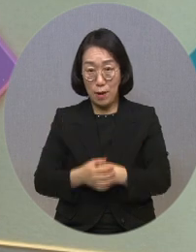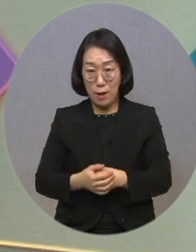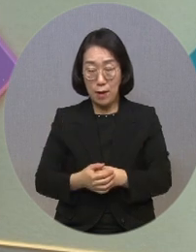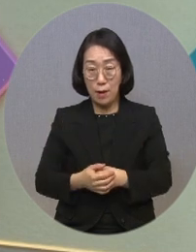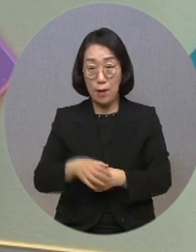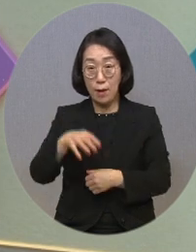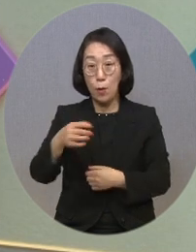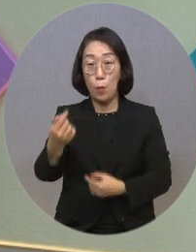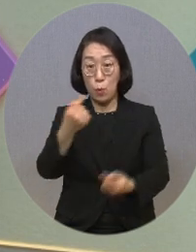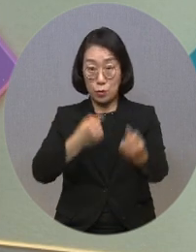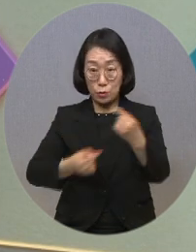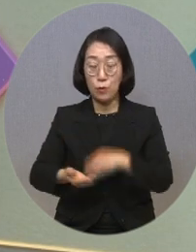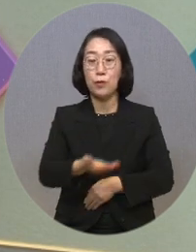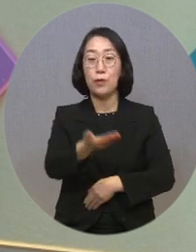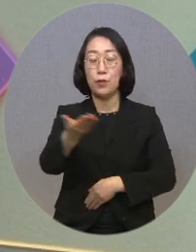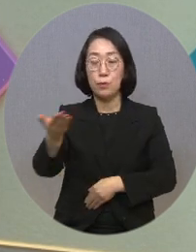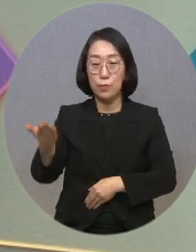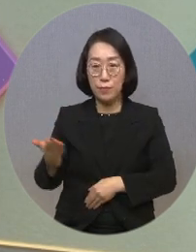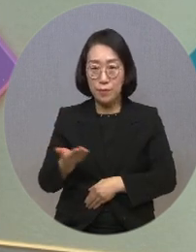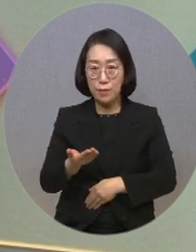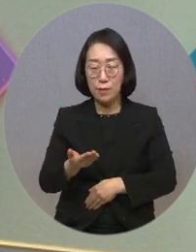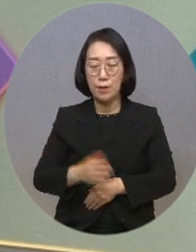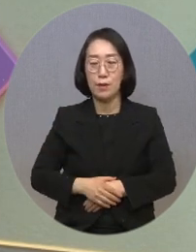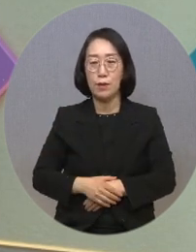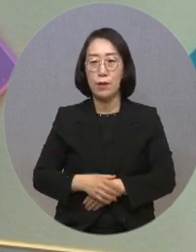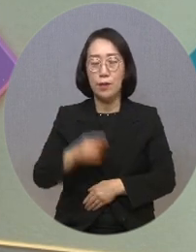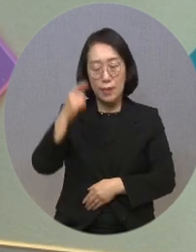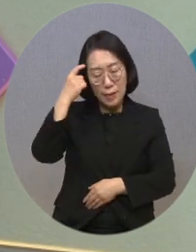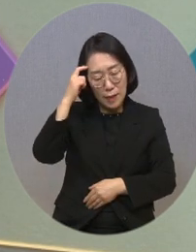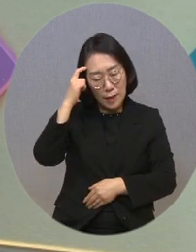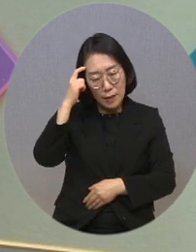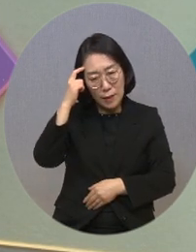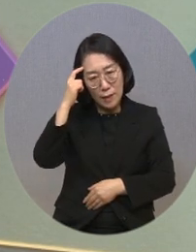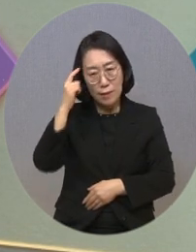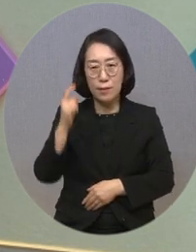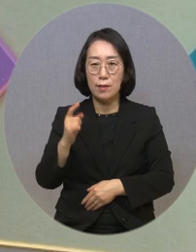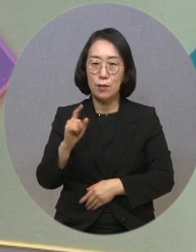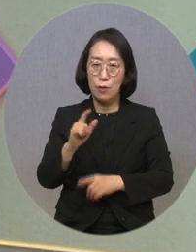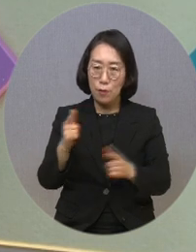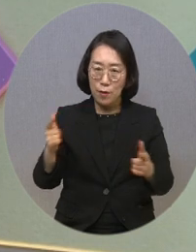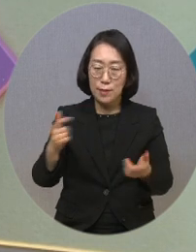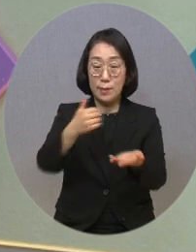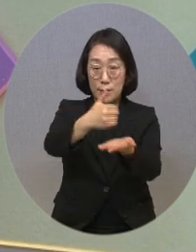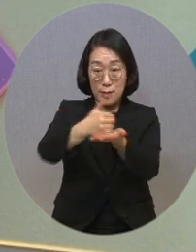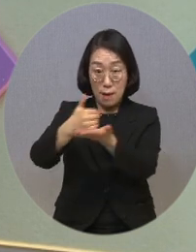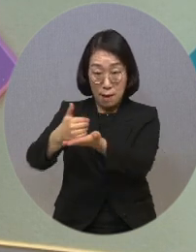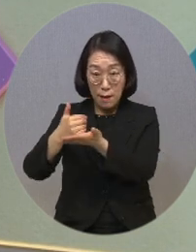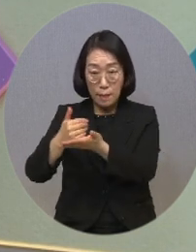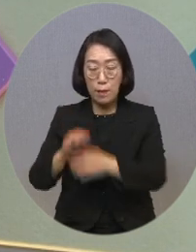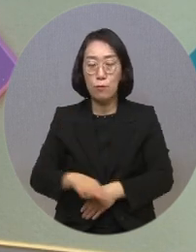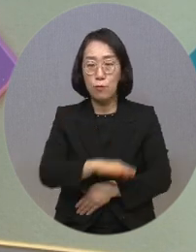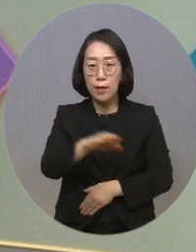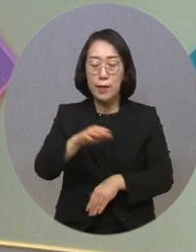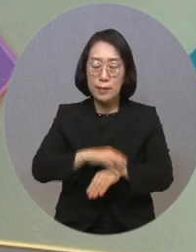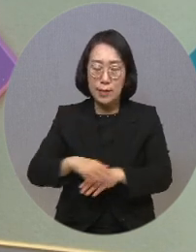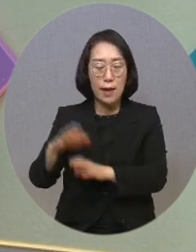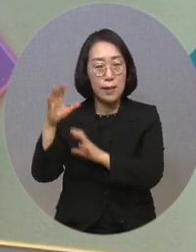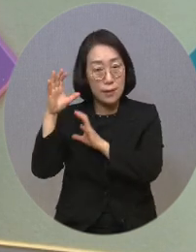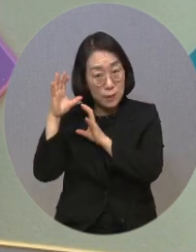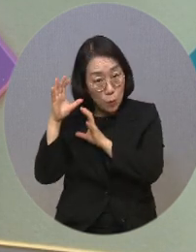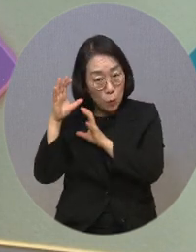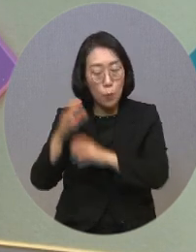오셔서 시민 여러분들의 여러 가지 이야기를 저희들한테 들려주시면 저희들이 잘